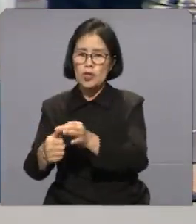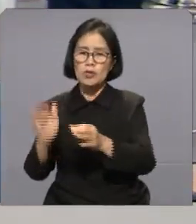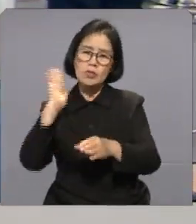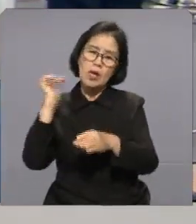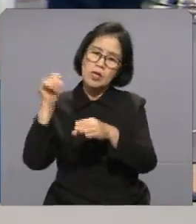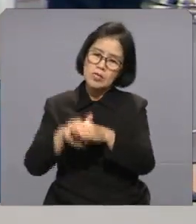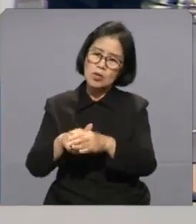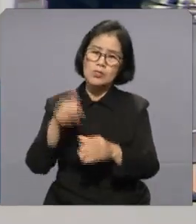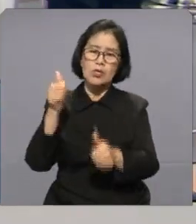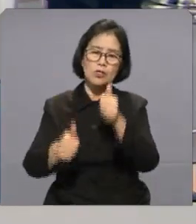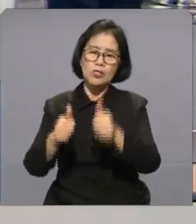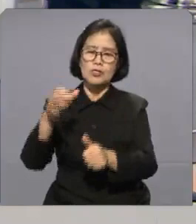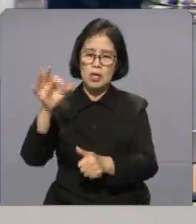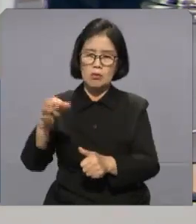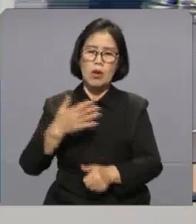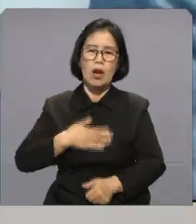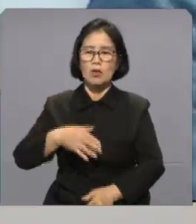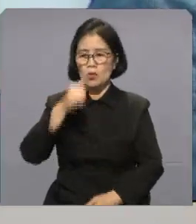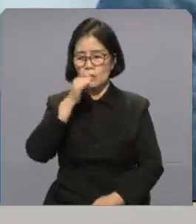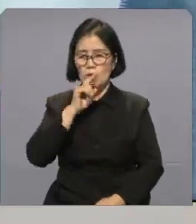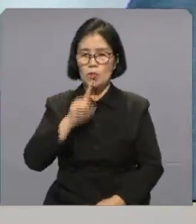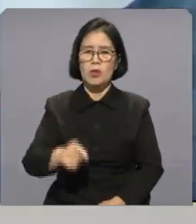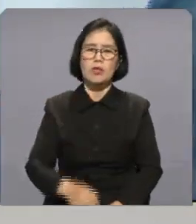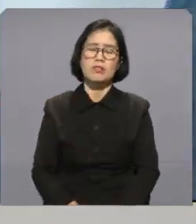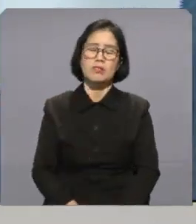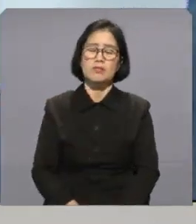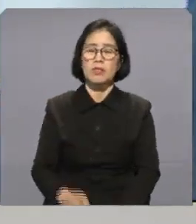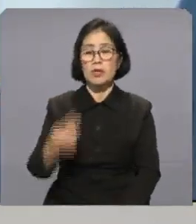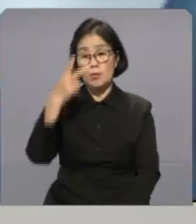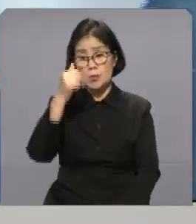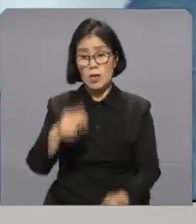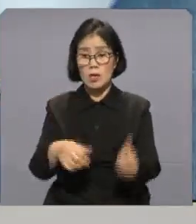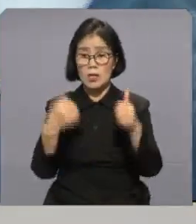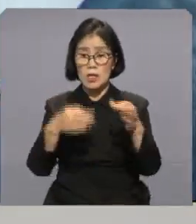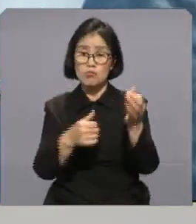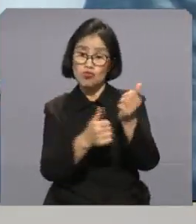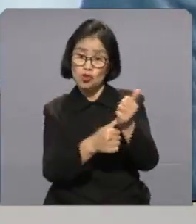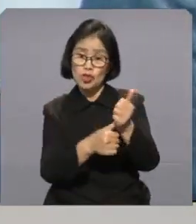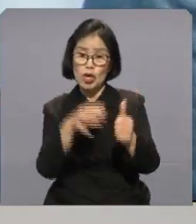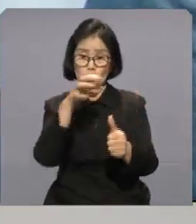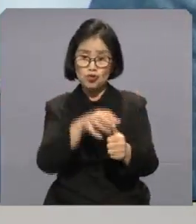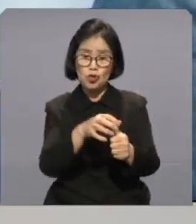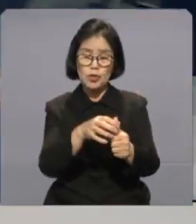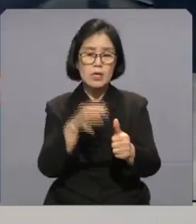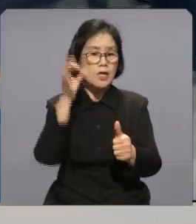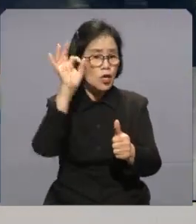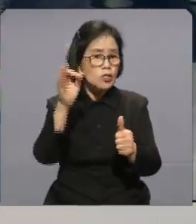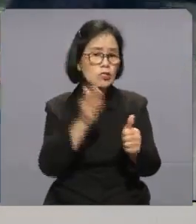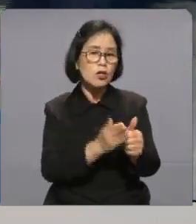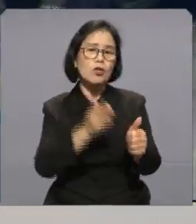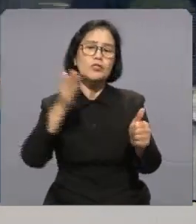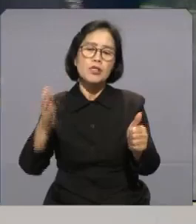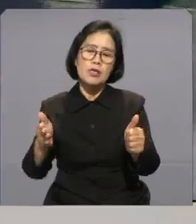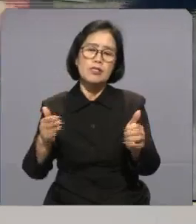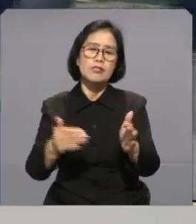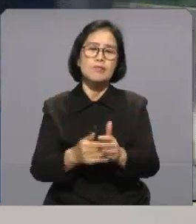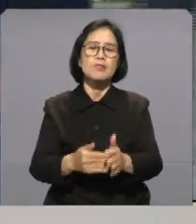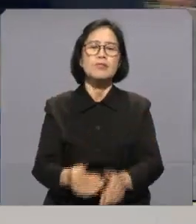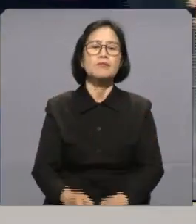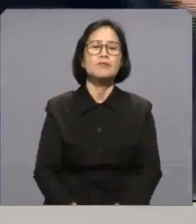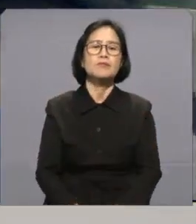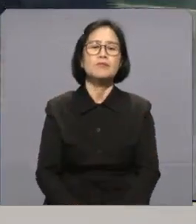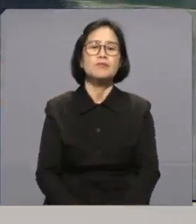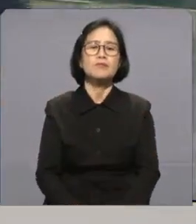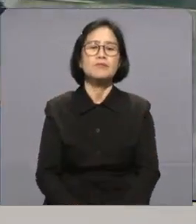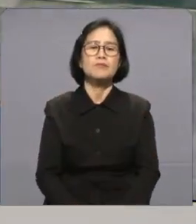대선 경선 자금으로 알고 있다고 밝혔습니다. 검찰은 김 부원장의 구속 기간을 열흘 더 연장했습니다. 이상호